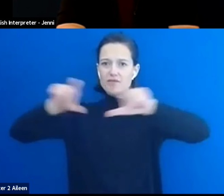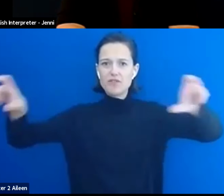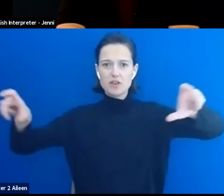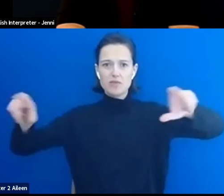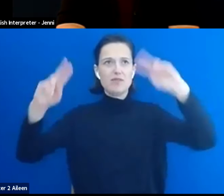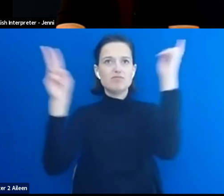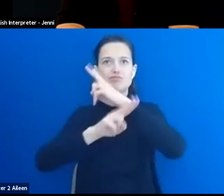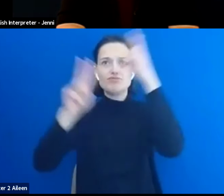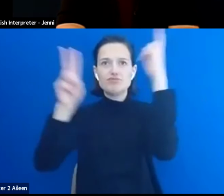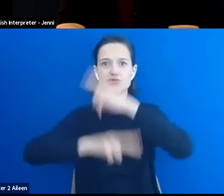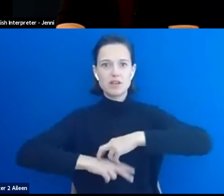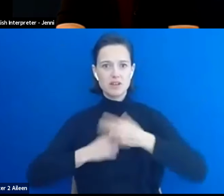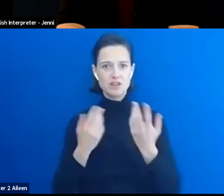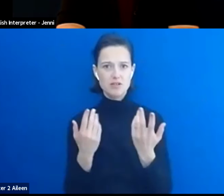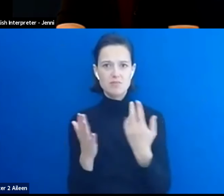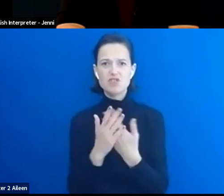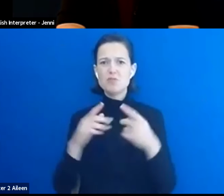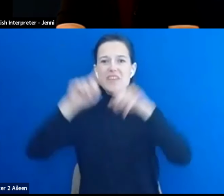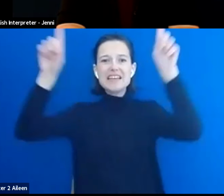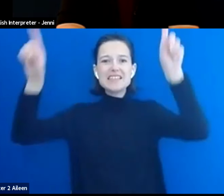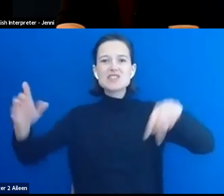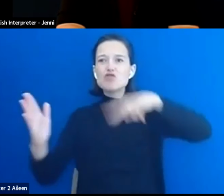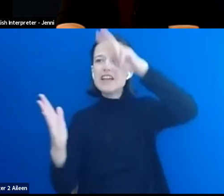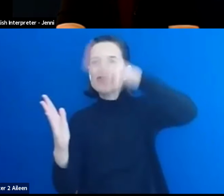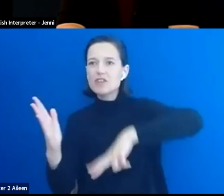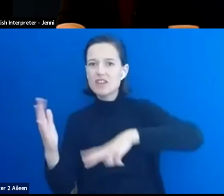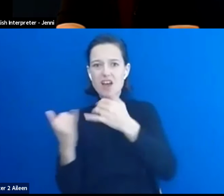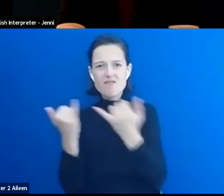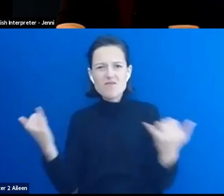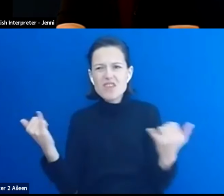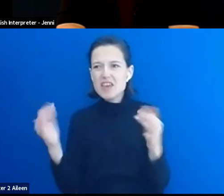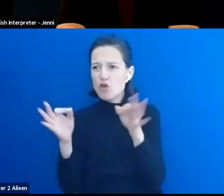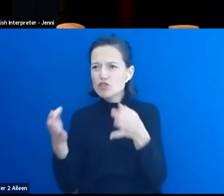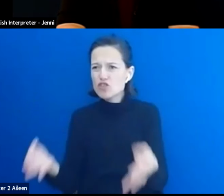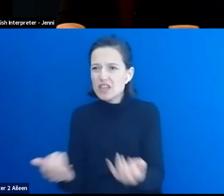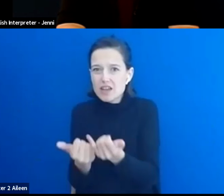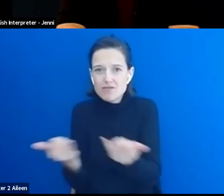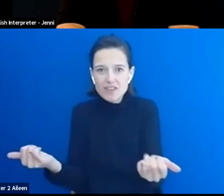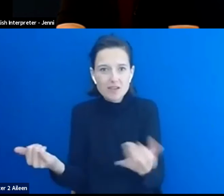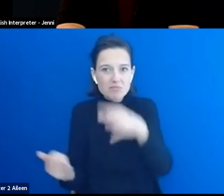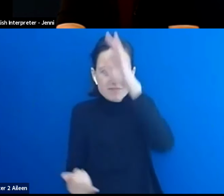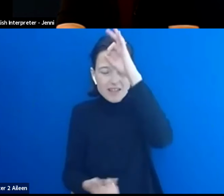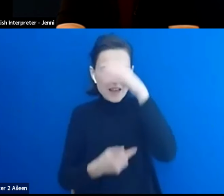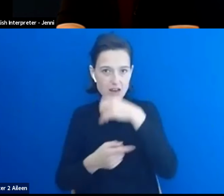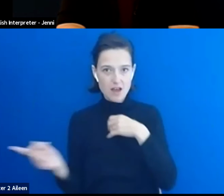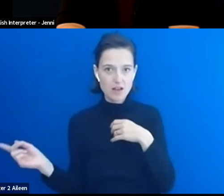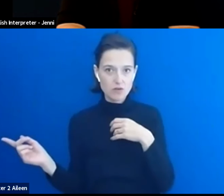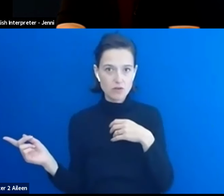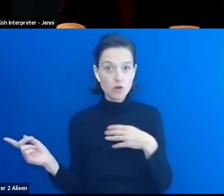Wie funktioniert ein Screenreader? Und wenn ich dann mit IT zusammensitze und dann haben sie alle so viel Angst, dass